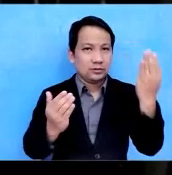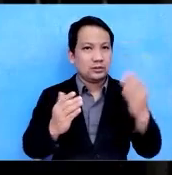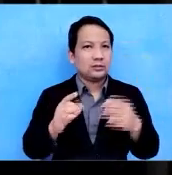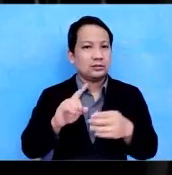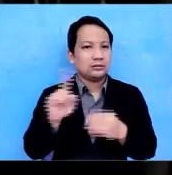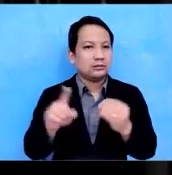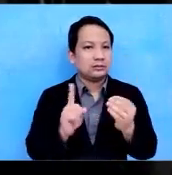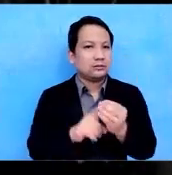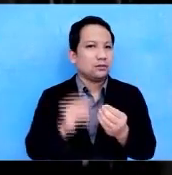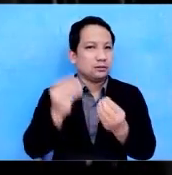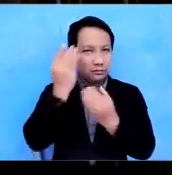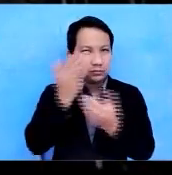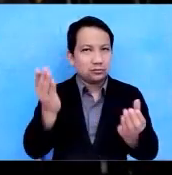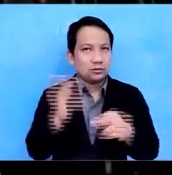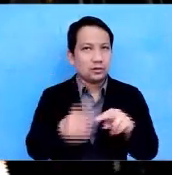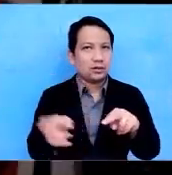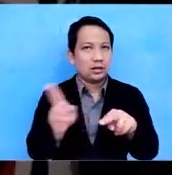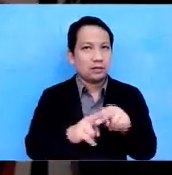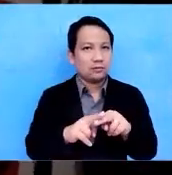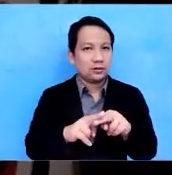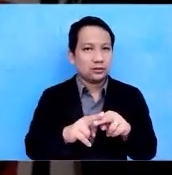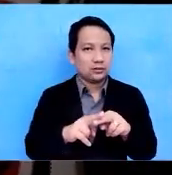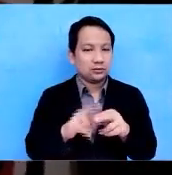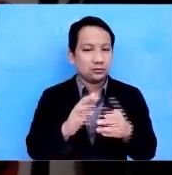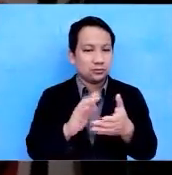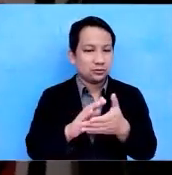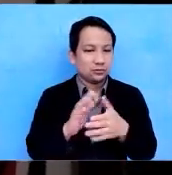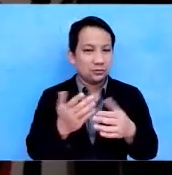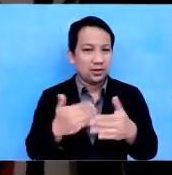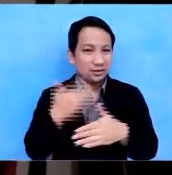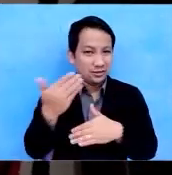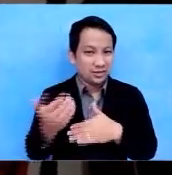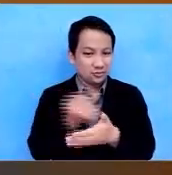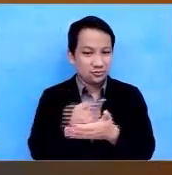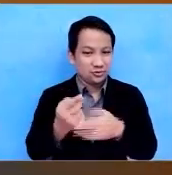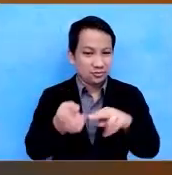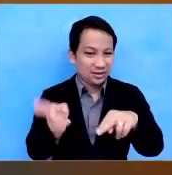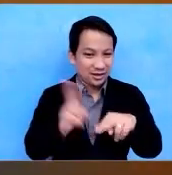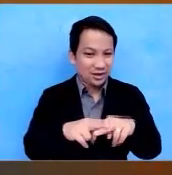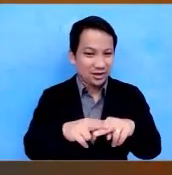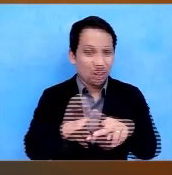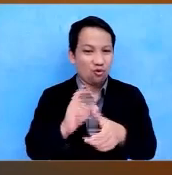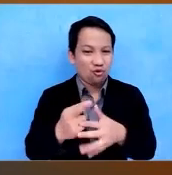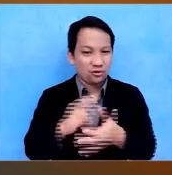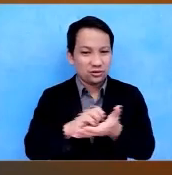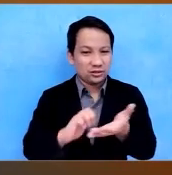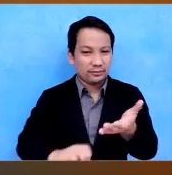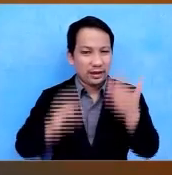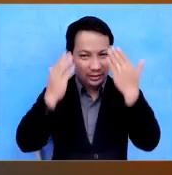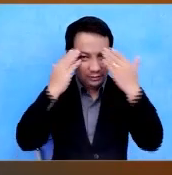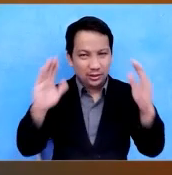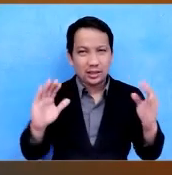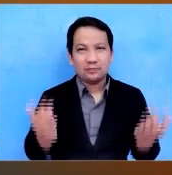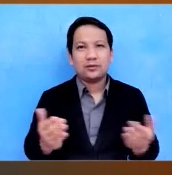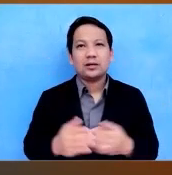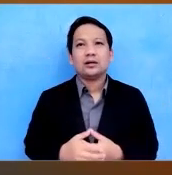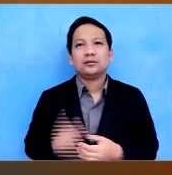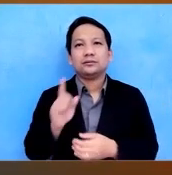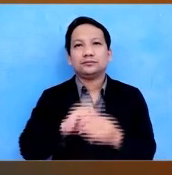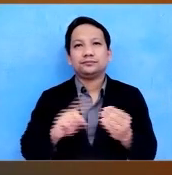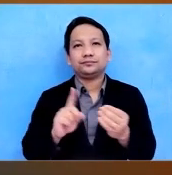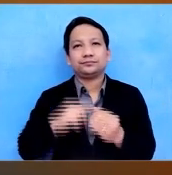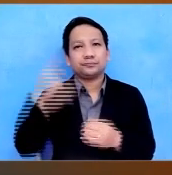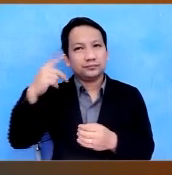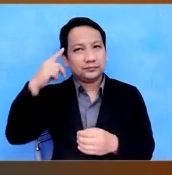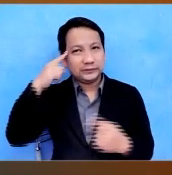ng ahensya kung may kasunod na hike o rollback sa presyo ng langis sa susunod na linggo. Yung pa rin naman yung issue ng geopolitical